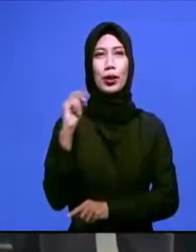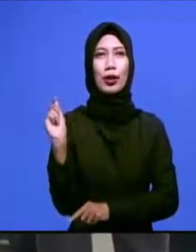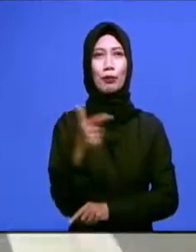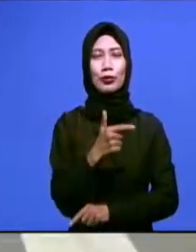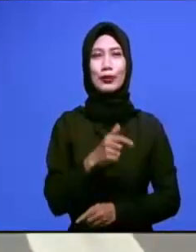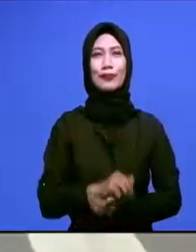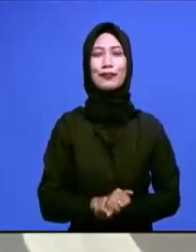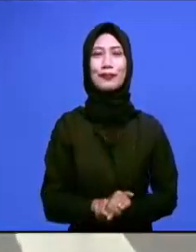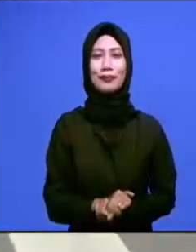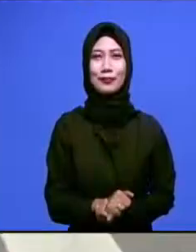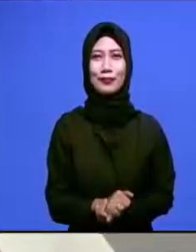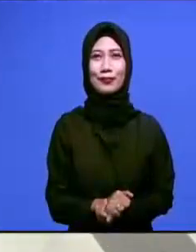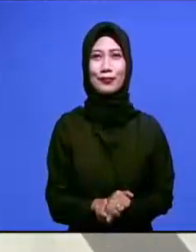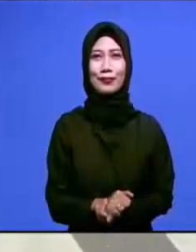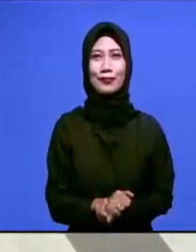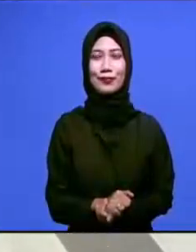jalan.